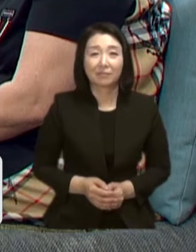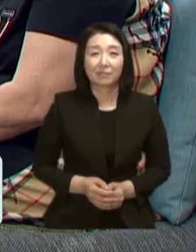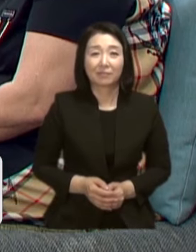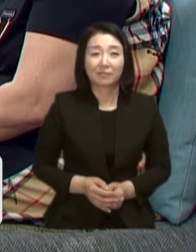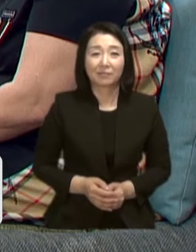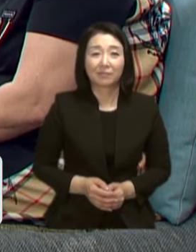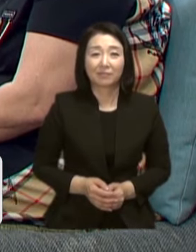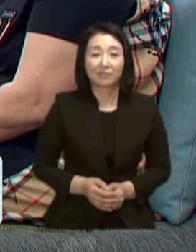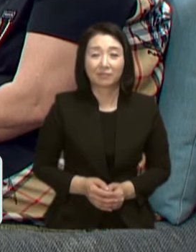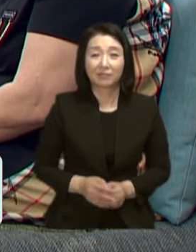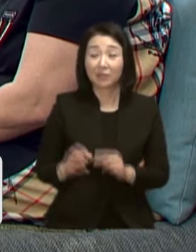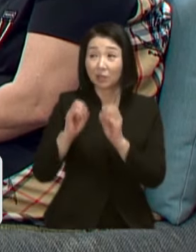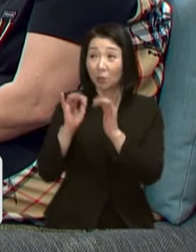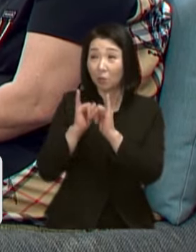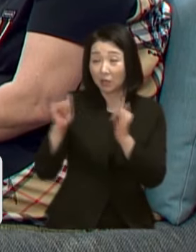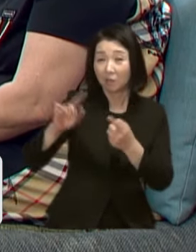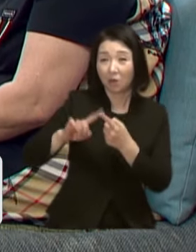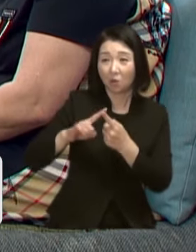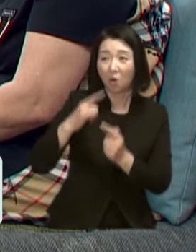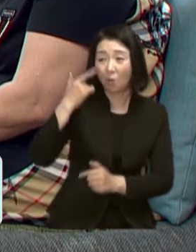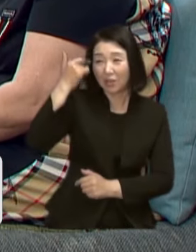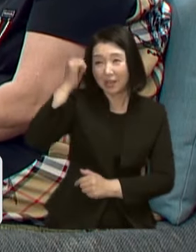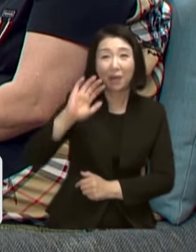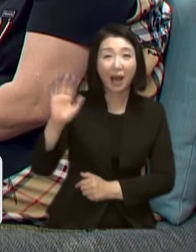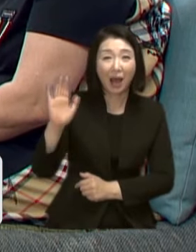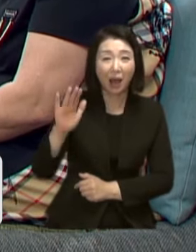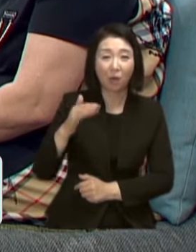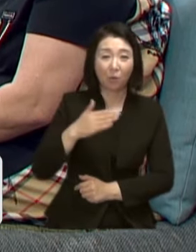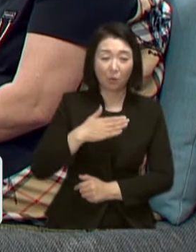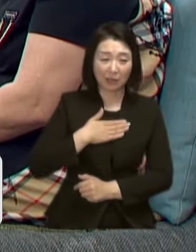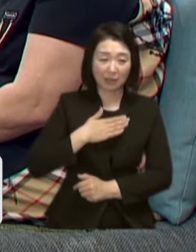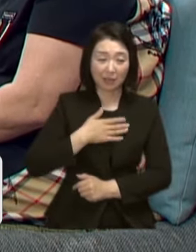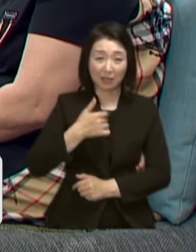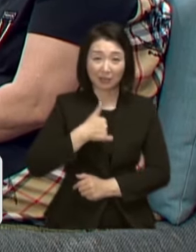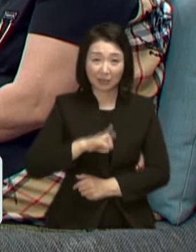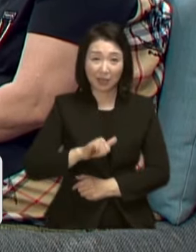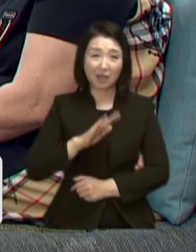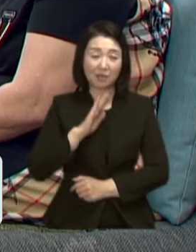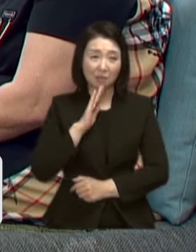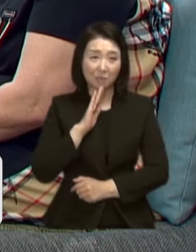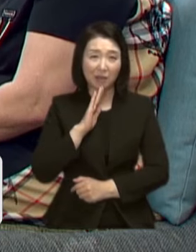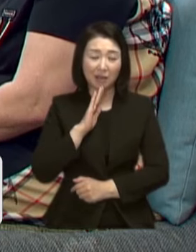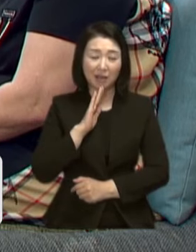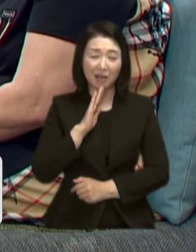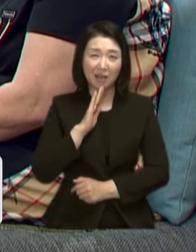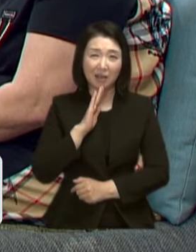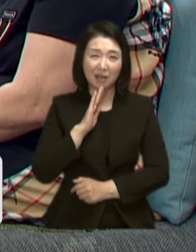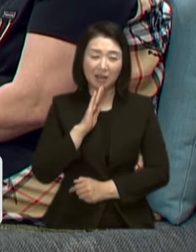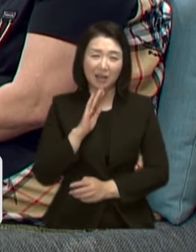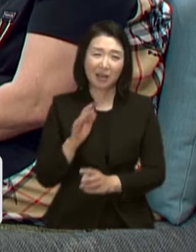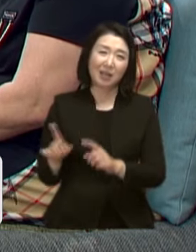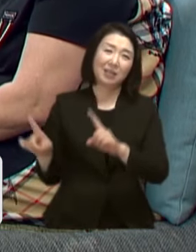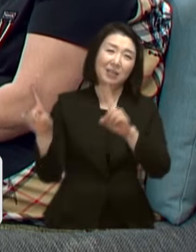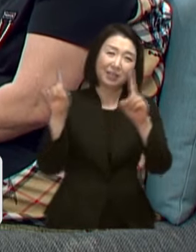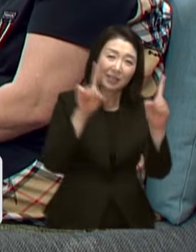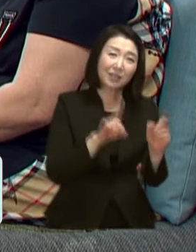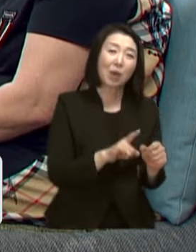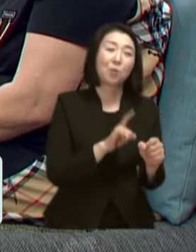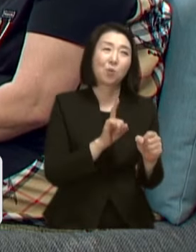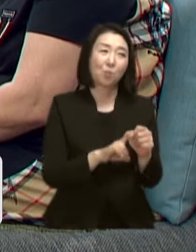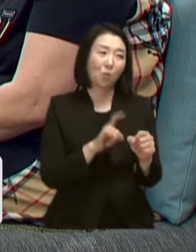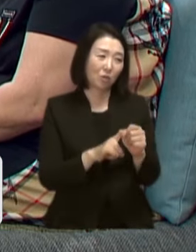뭐 선교사님으로서 목사님으로서가 아니라 내 자녀를 진짜 살리려고 진짜 그렇게 훈련하시는 모습이